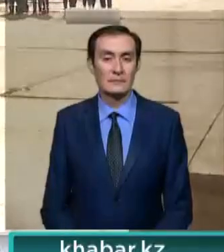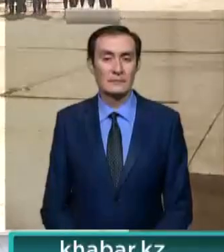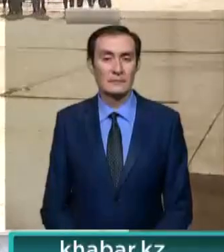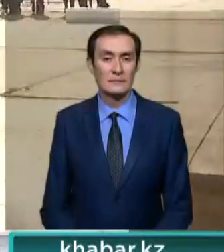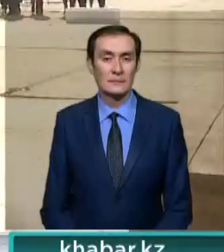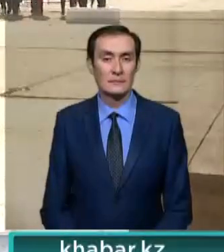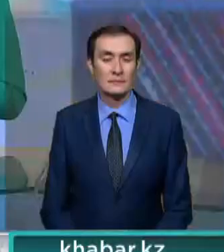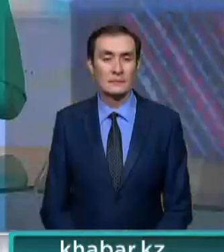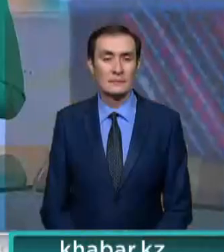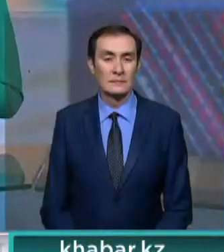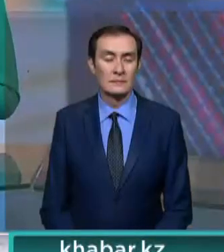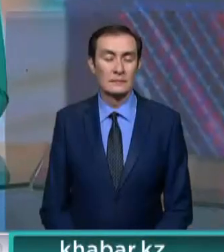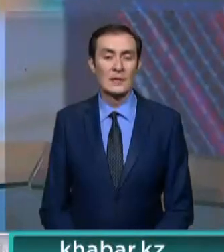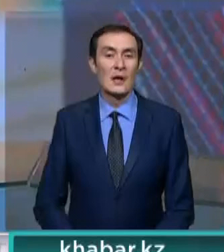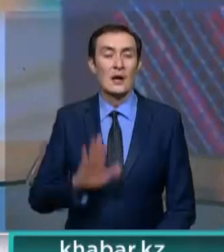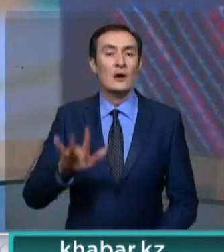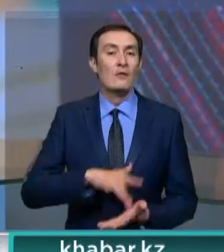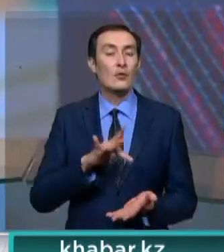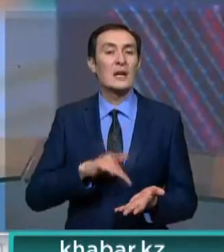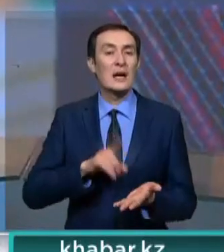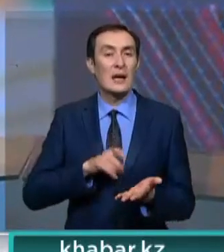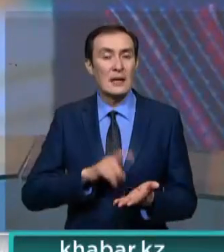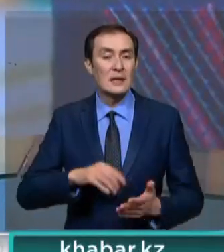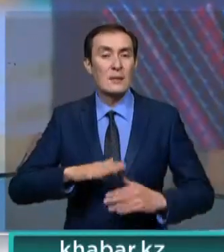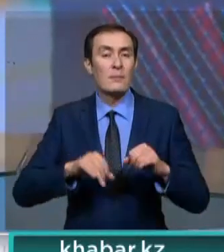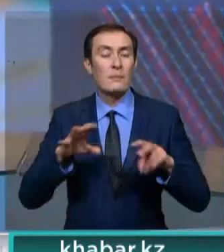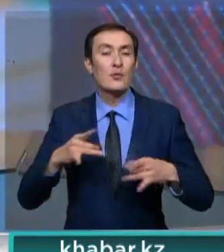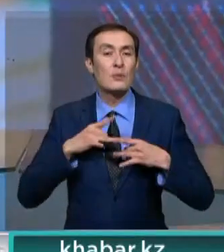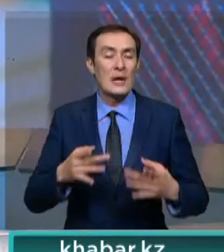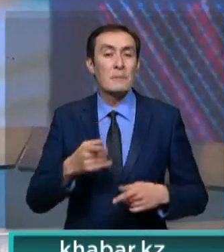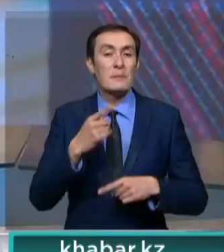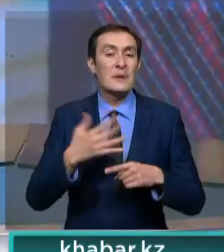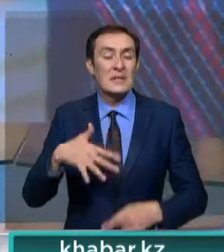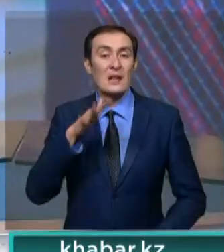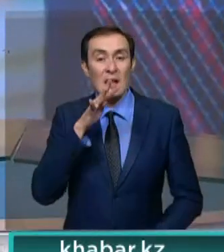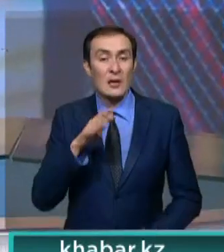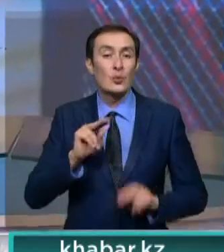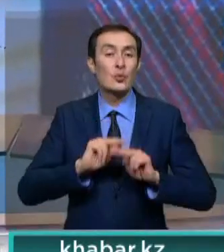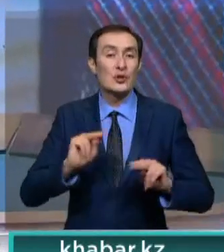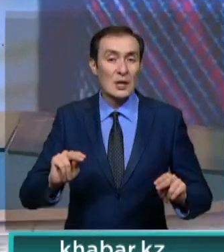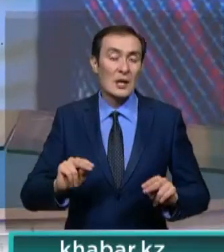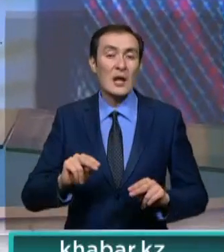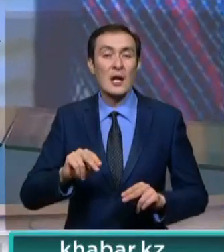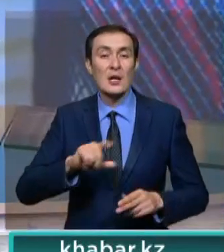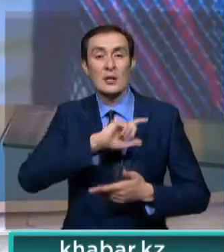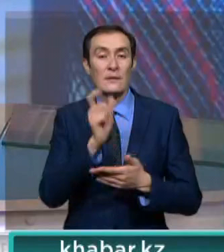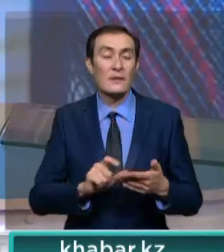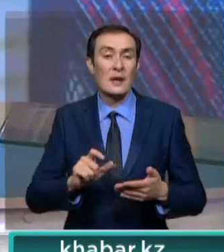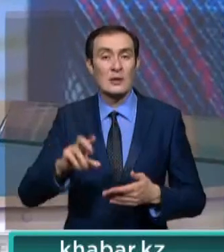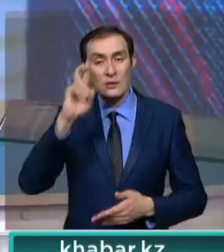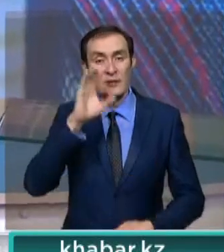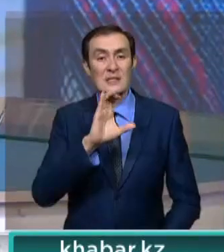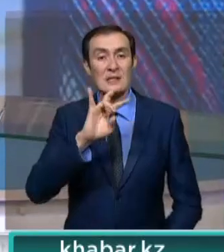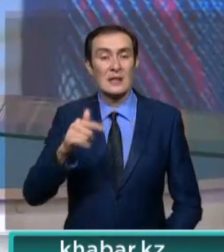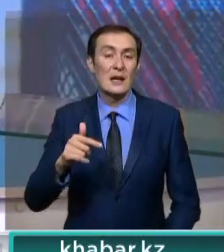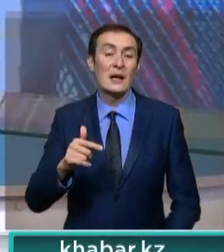дня. В Караганде профессиональный юбилей, полувековой, отмечает лучший учитель словесности стран